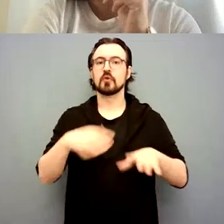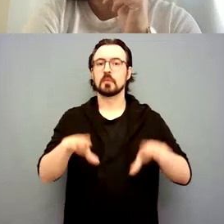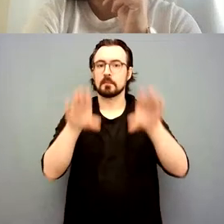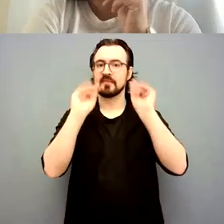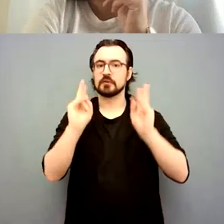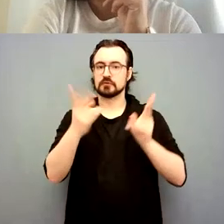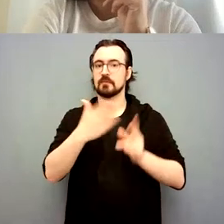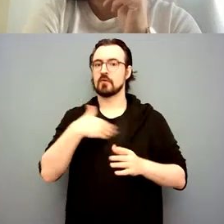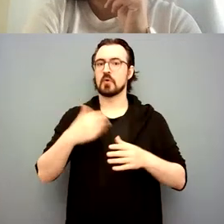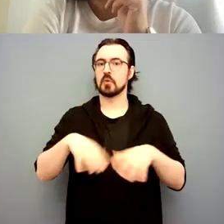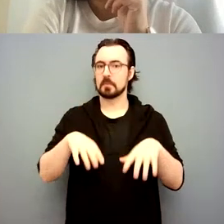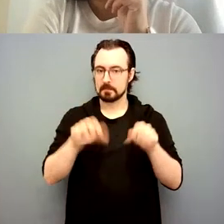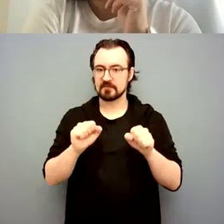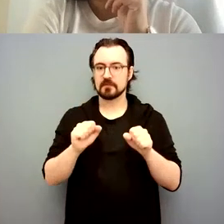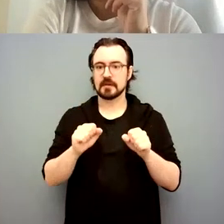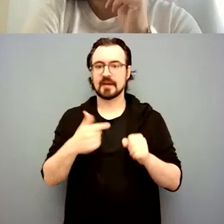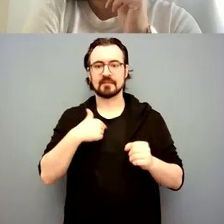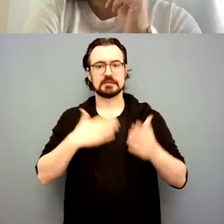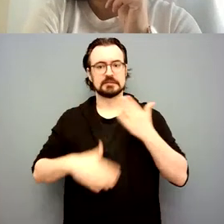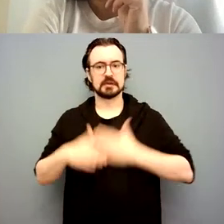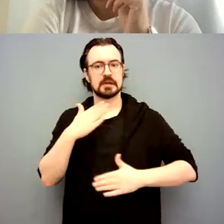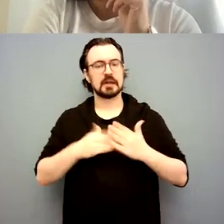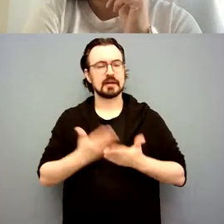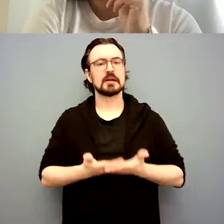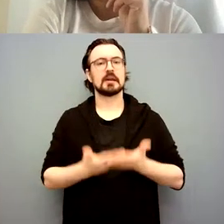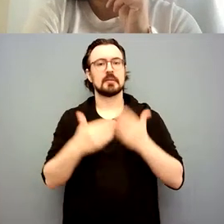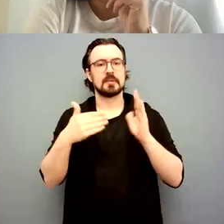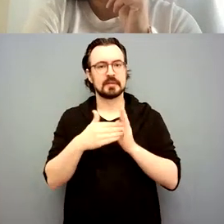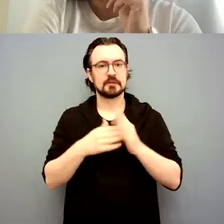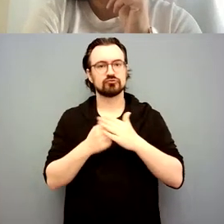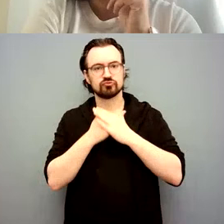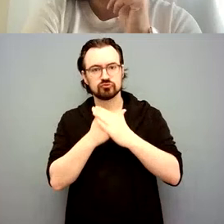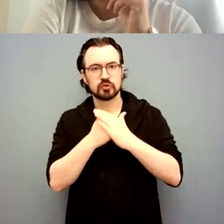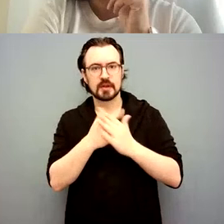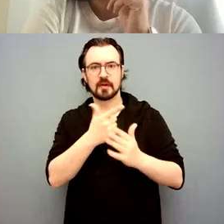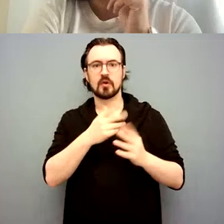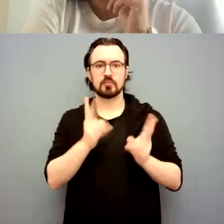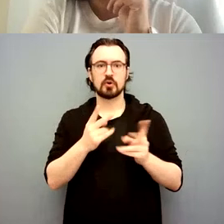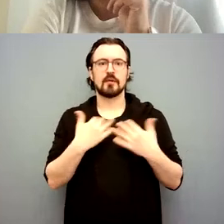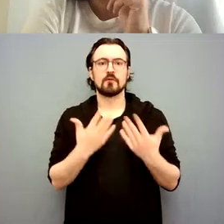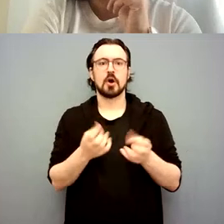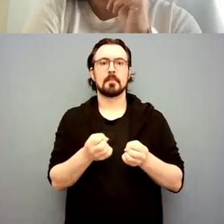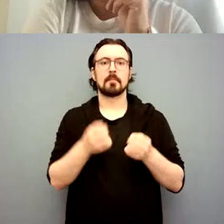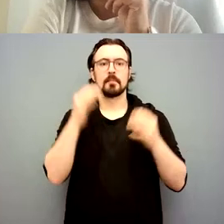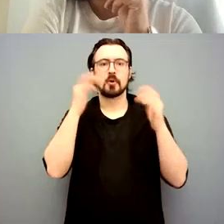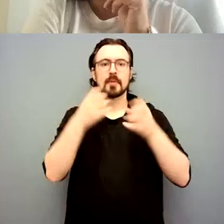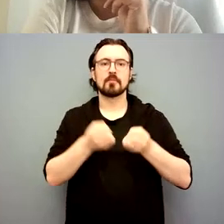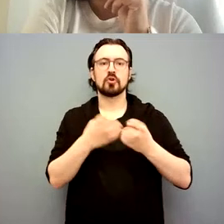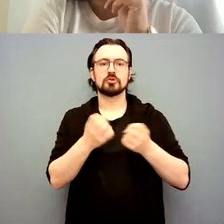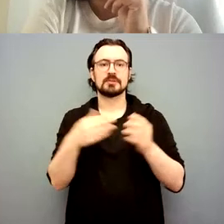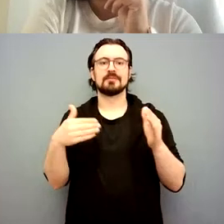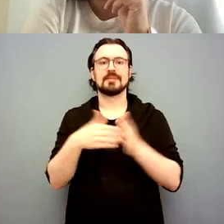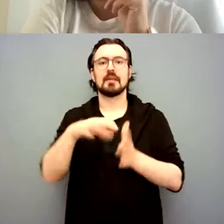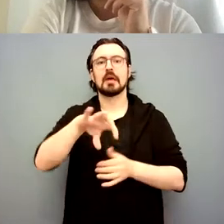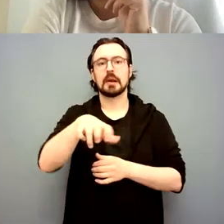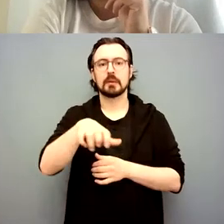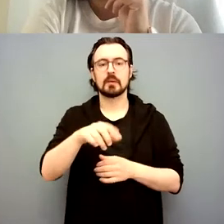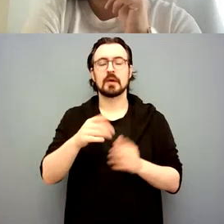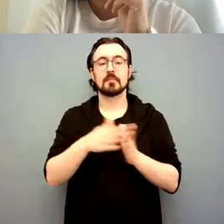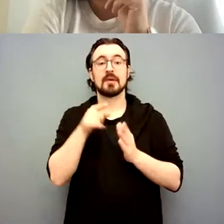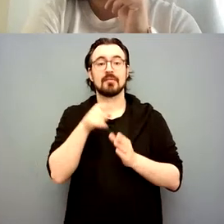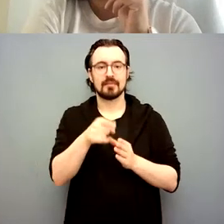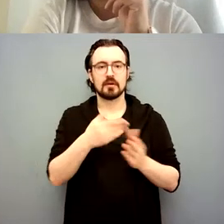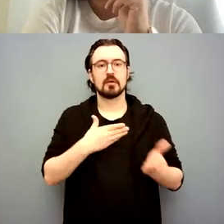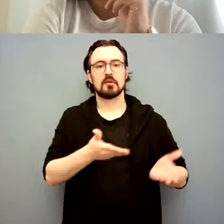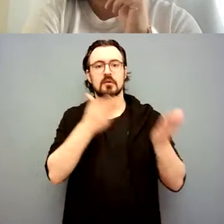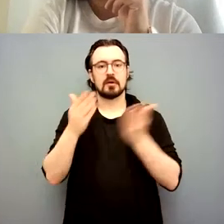uppgift. Vi vill gärna hjälpa, stötta och vara problemlösare åt regionen. Och med det lämnar jag över till